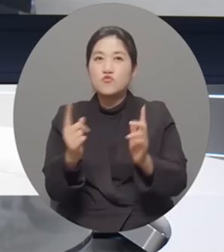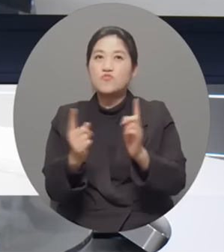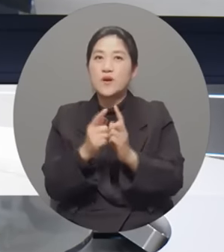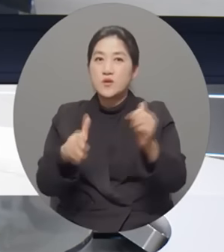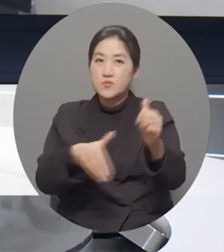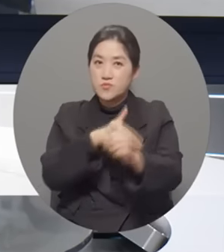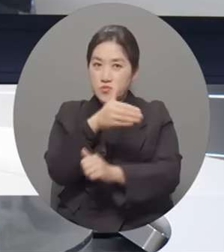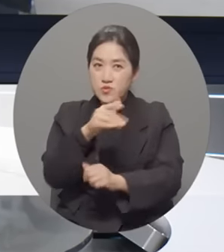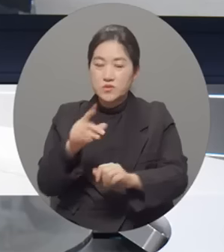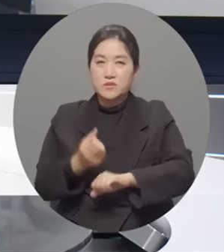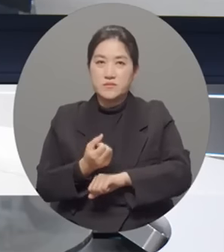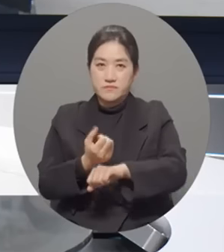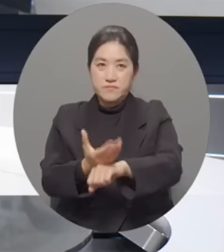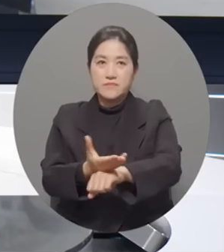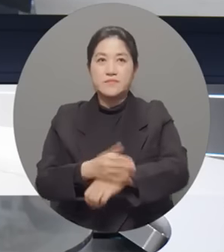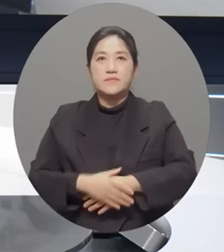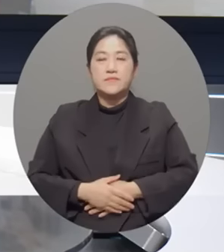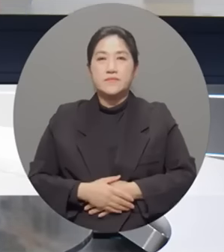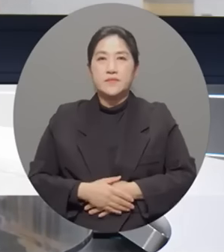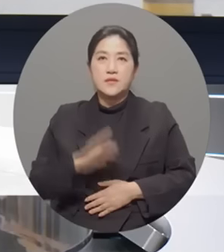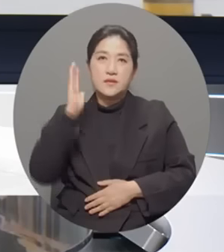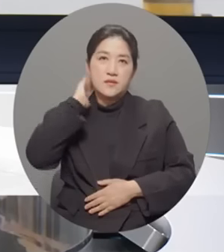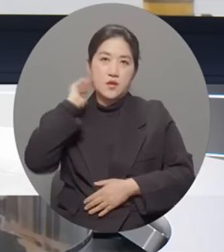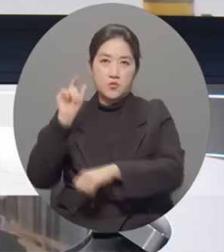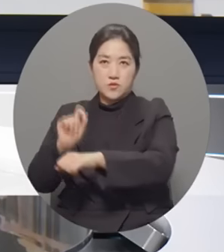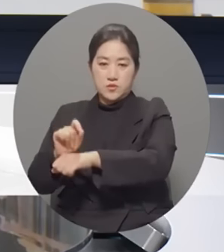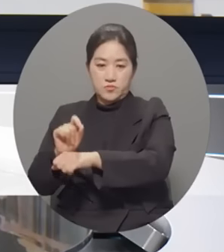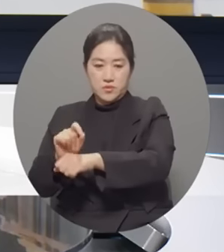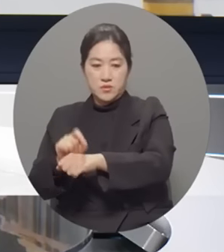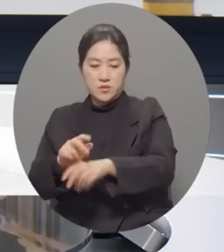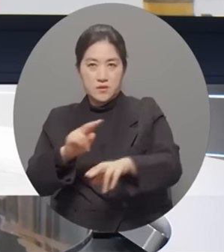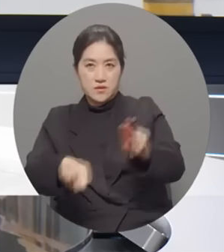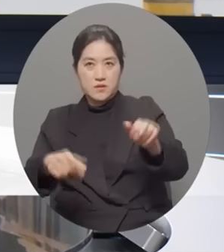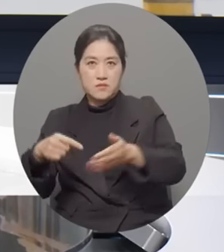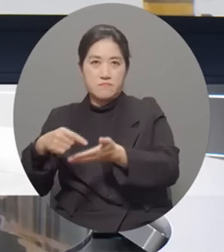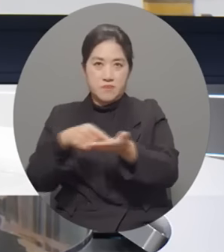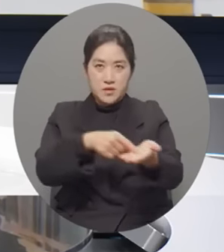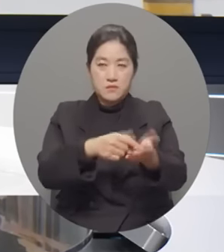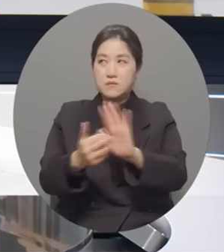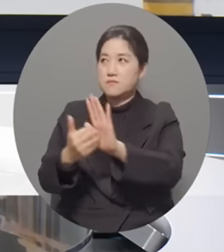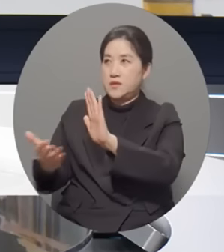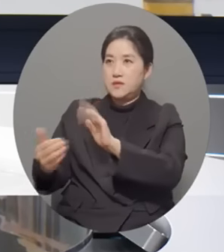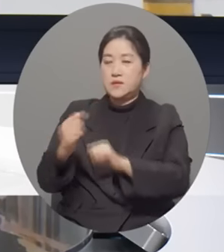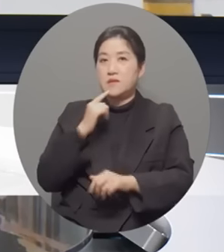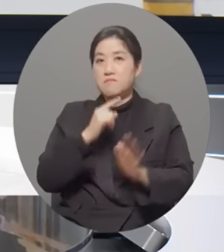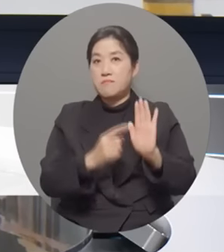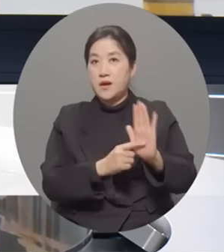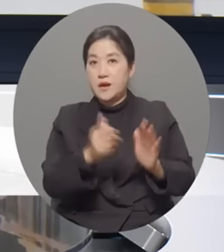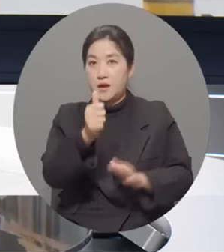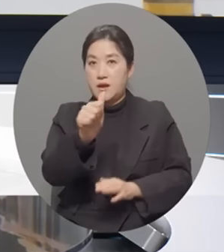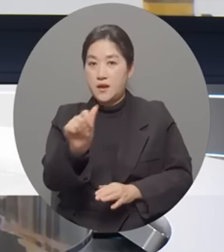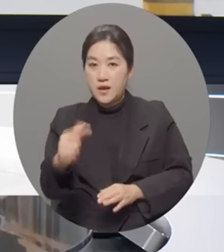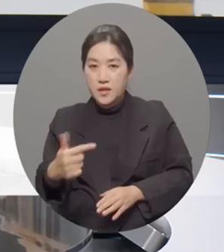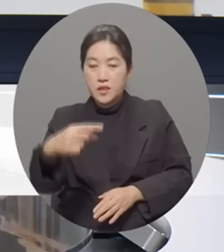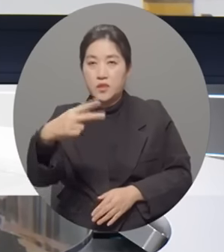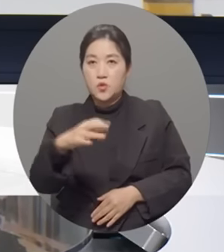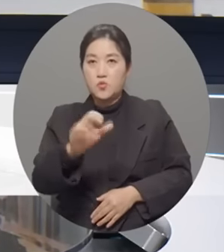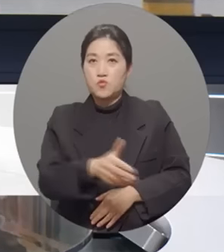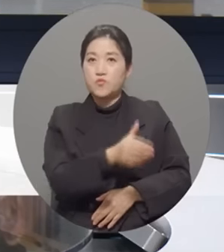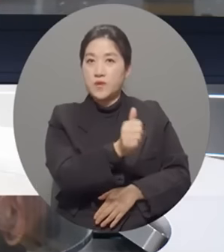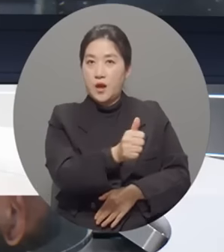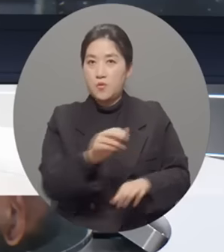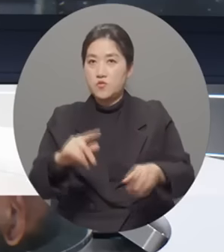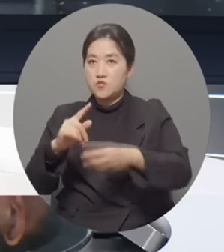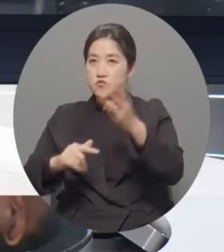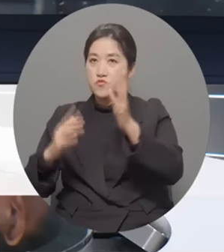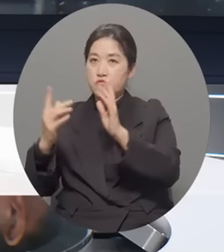어땠는지부터 살펴보겠습니다. 대통령실로부터 사퇴 요구를 받았지만 거부했다고 한 한동훈 위원장. 오늘 윤 대통령을